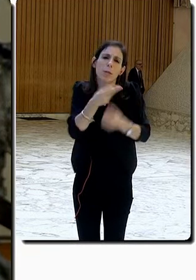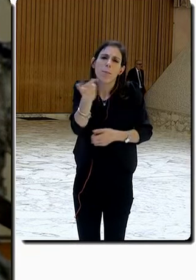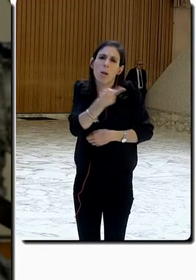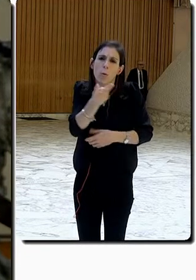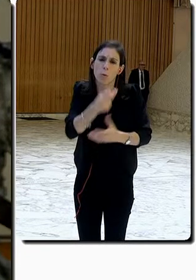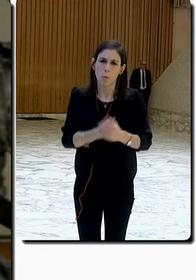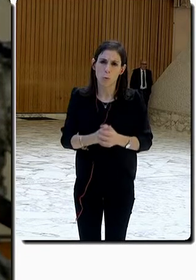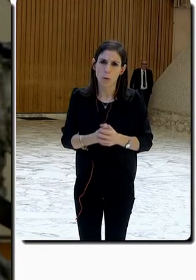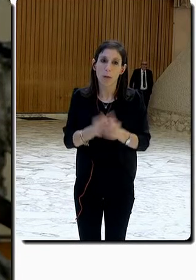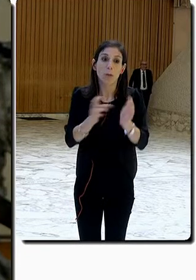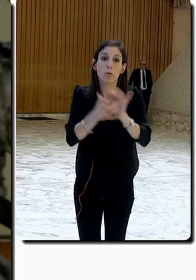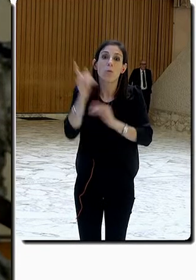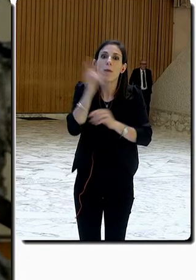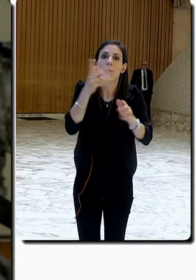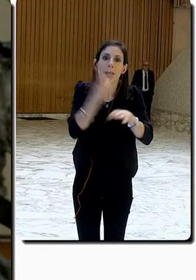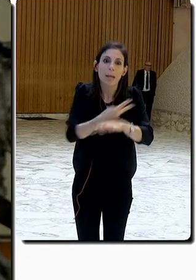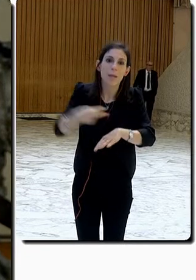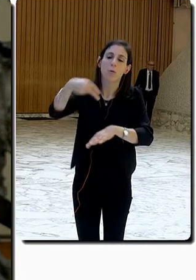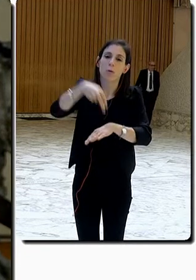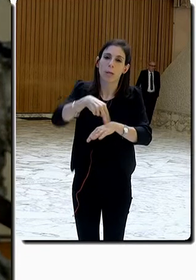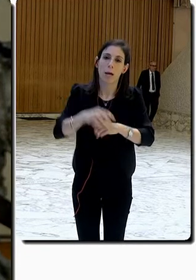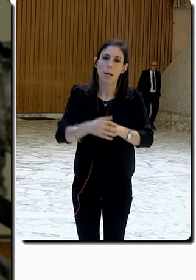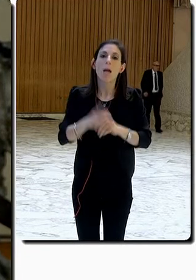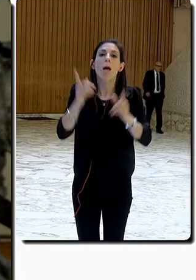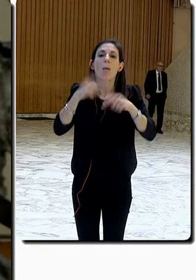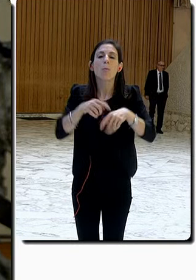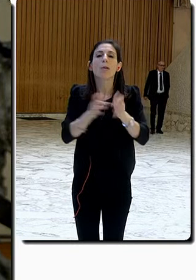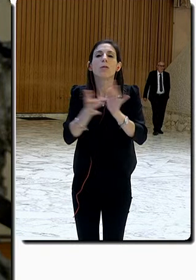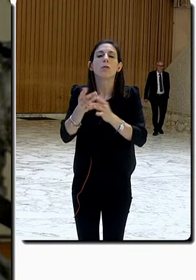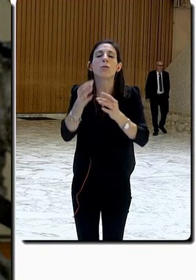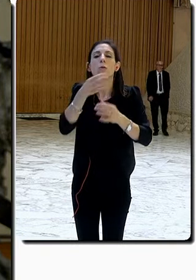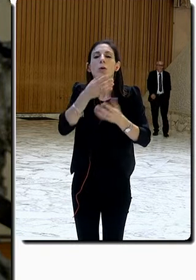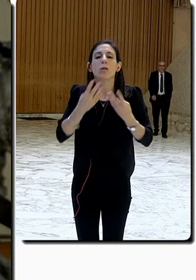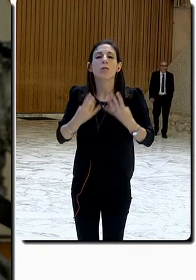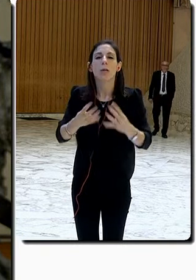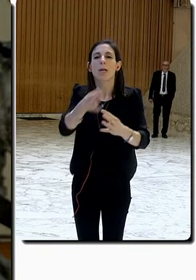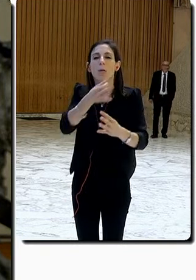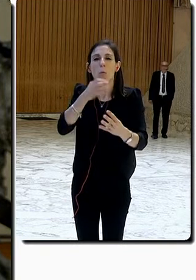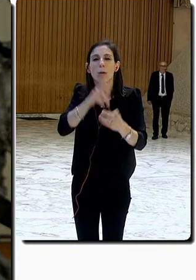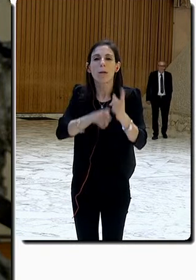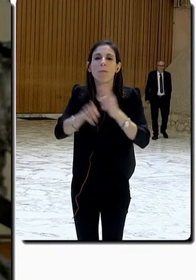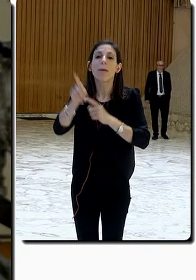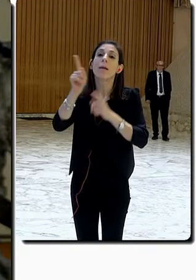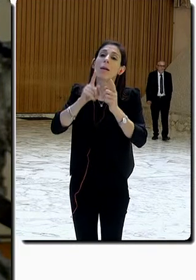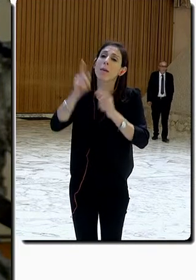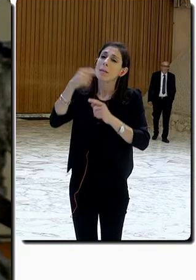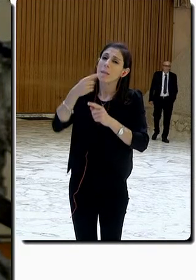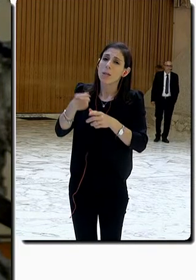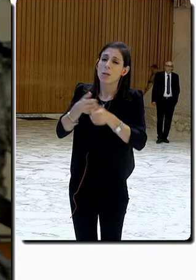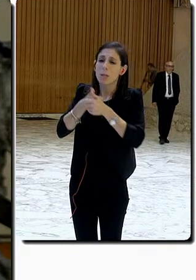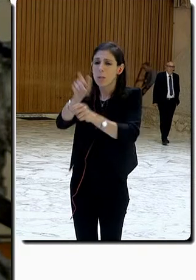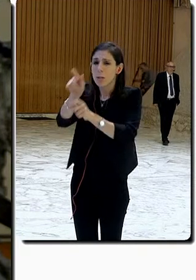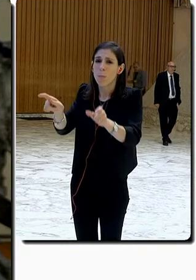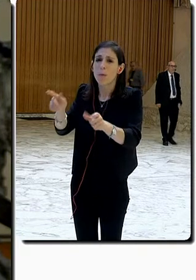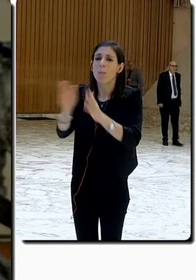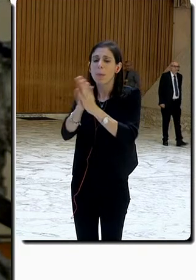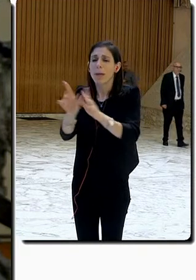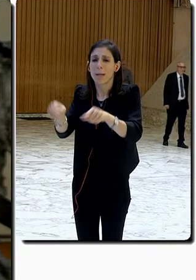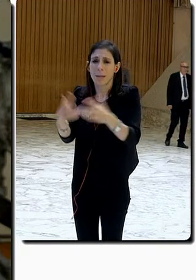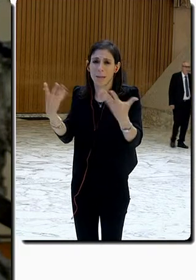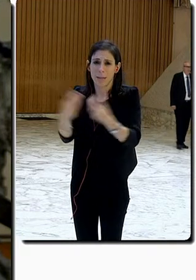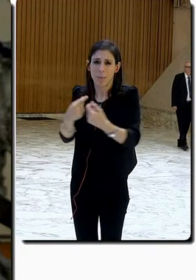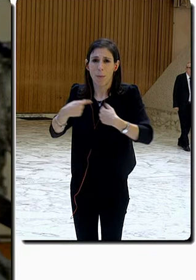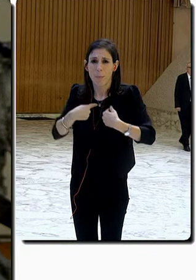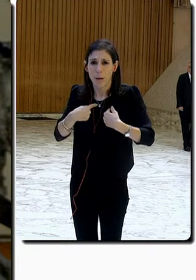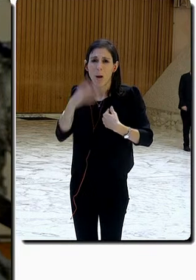dans le jardin des Oliviers en demandant à ses disciples de veiller avec lui, devant la défaillance de ses amis, et ne voulant pas que son fils